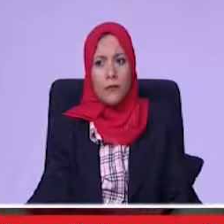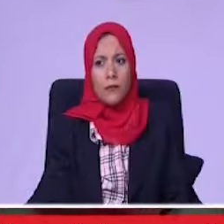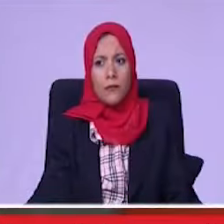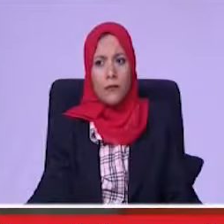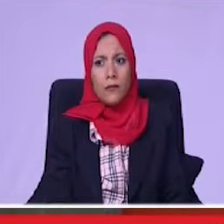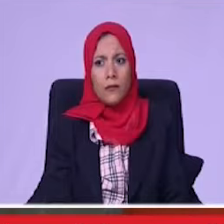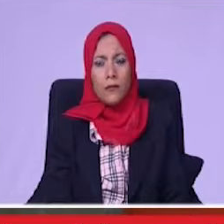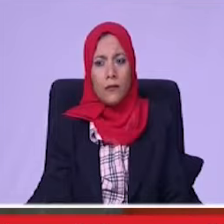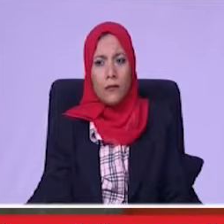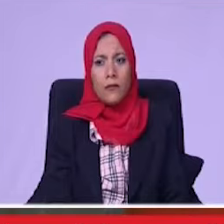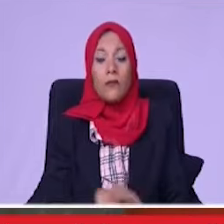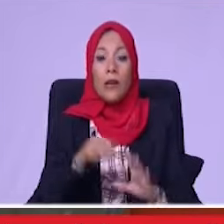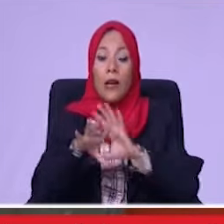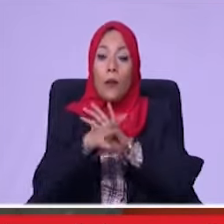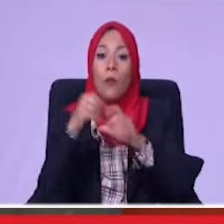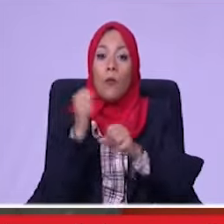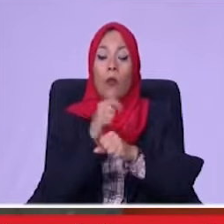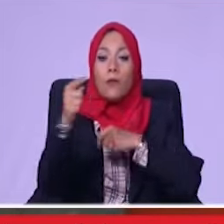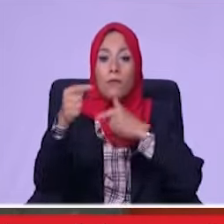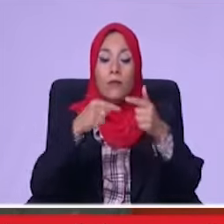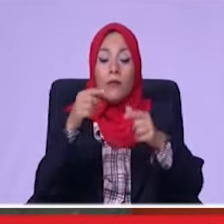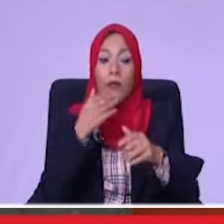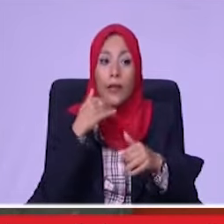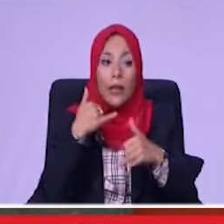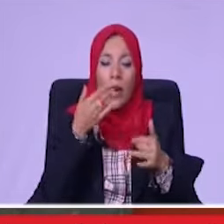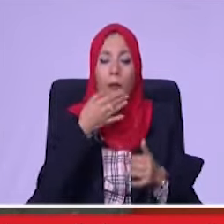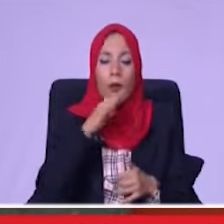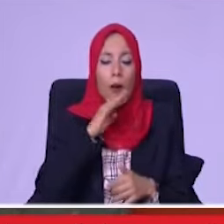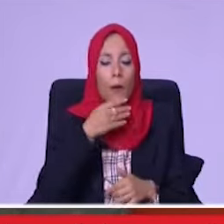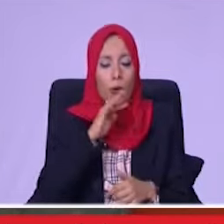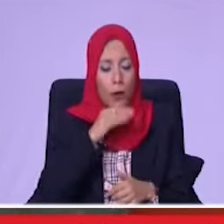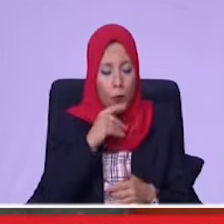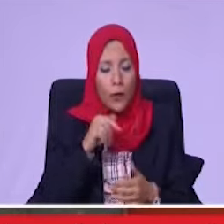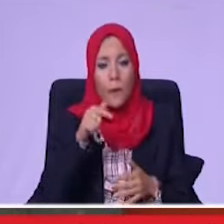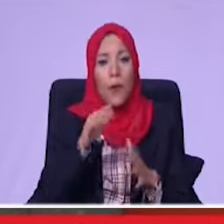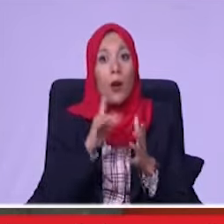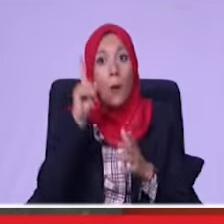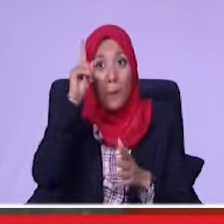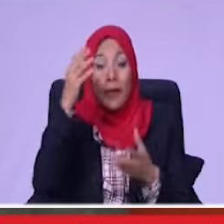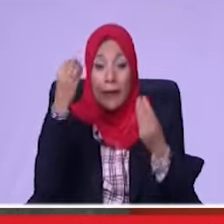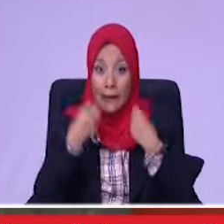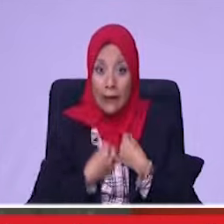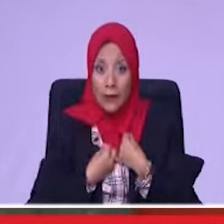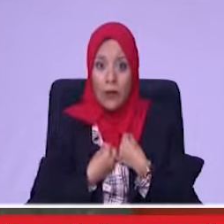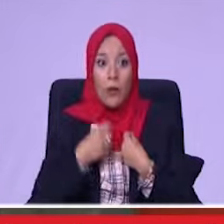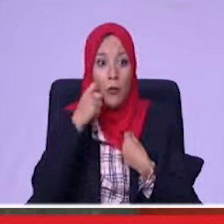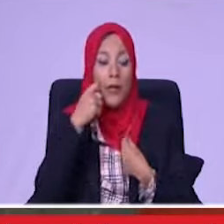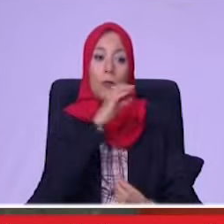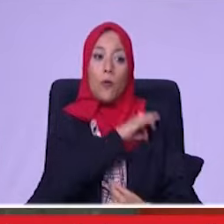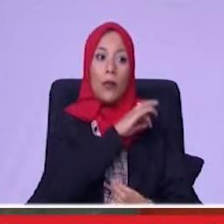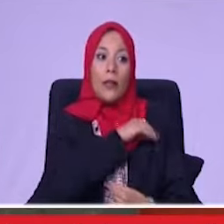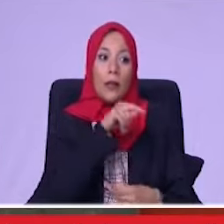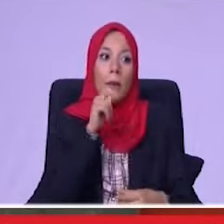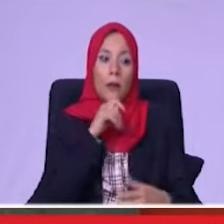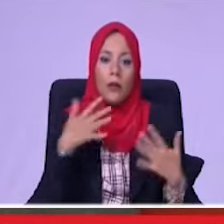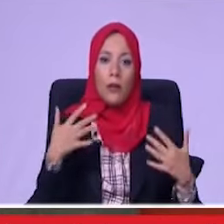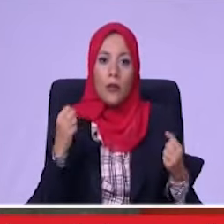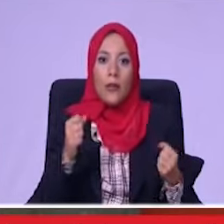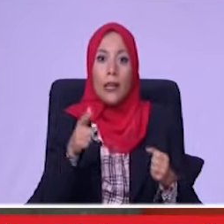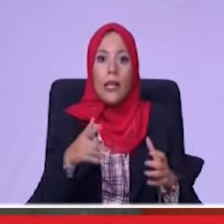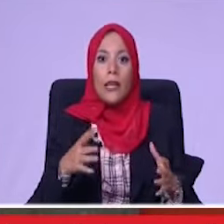بموجب بروتوكول التعاون بيننا وبين برنامج واحد بالناس، الحمد لله بفضل ربنا وبفضل أهل الخير النهاردة قدرنا نفرح ولاء ونحقق